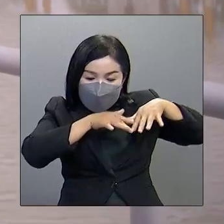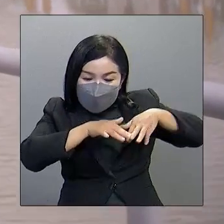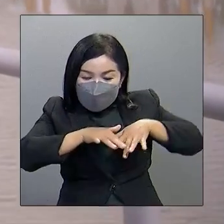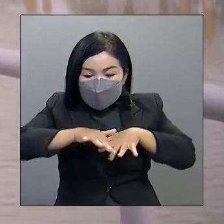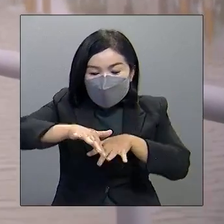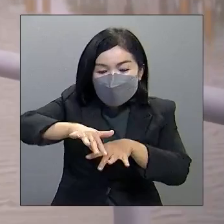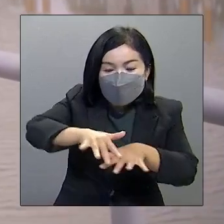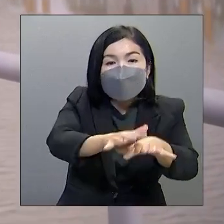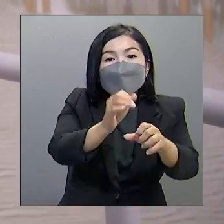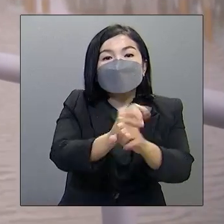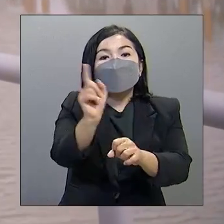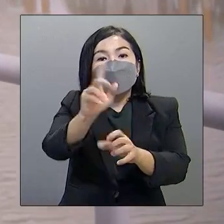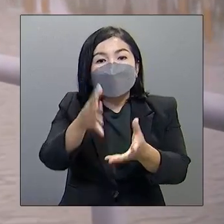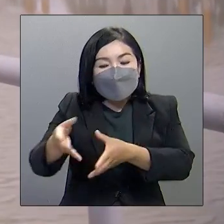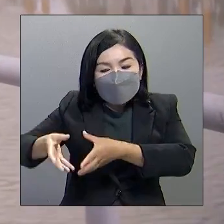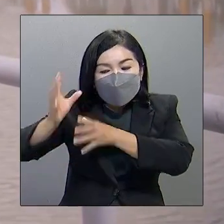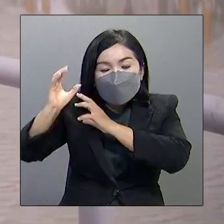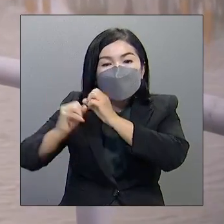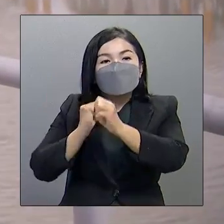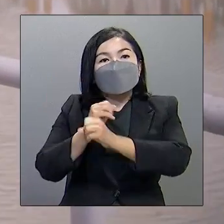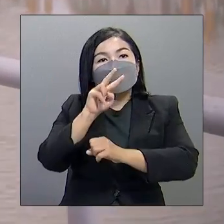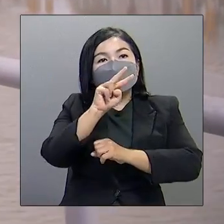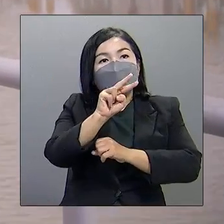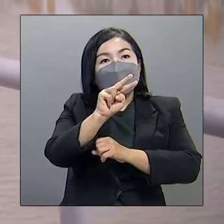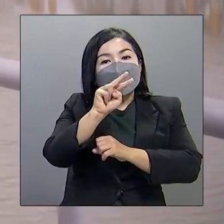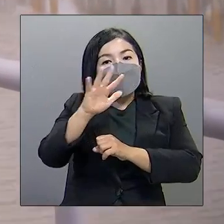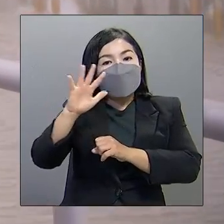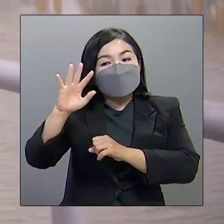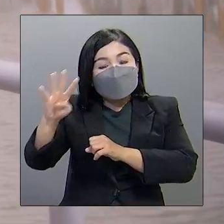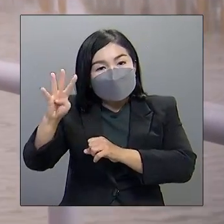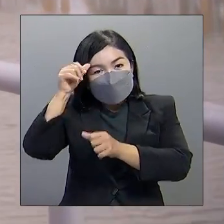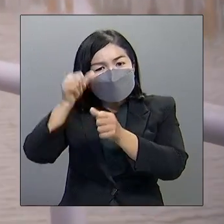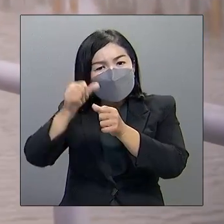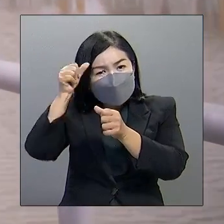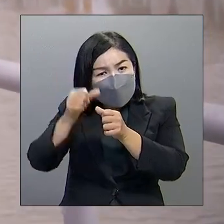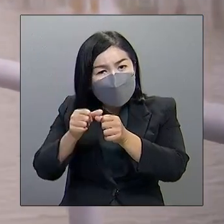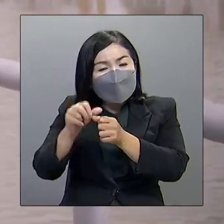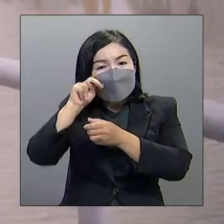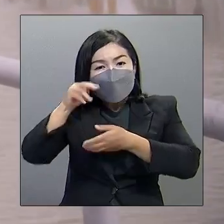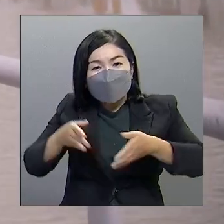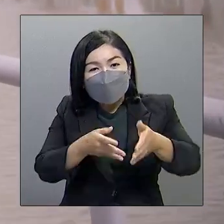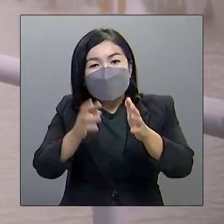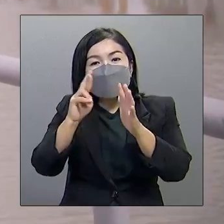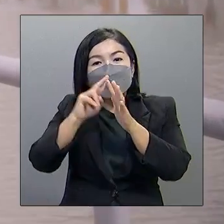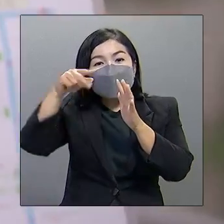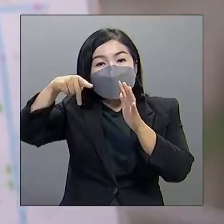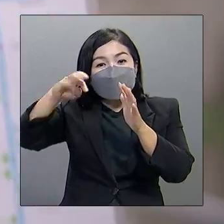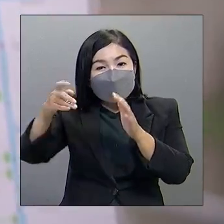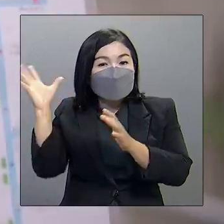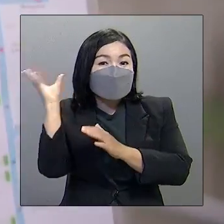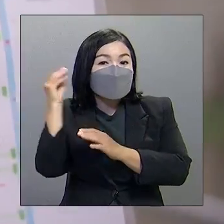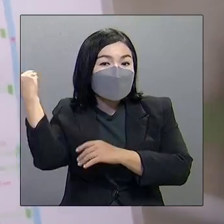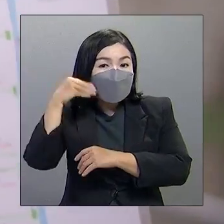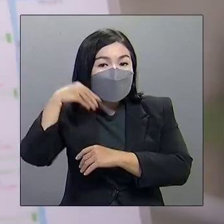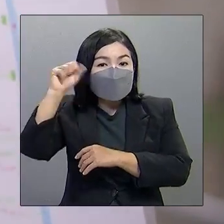ไร ครับย้อนกลับไปปี54ถ้าจำมาได้คลองระพีพัดนี่ก็ได้ยินชื่อในข่าวอยู่บ่อยๆนะฮะปีนี้นี่คนในละ